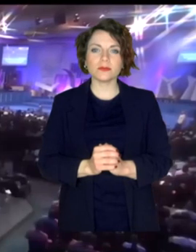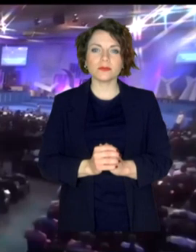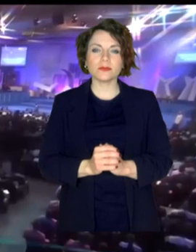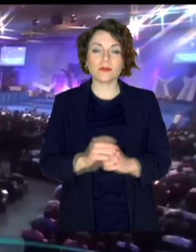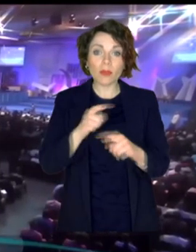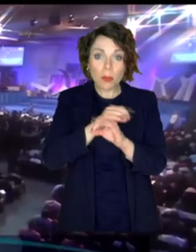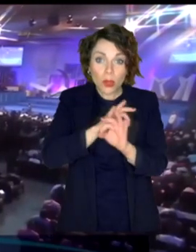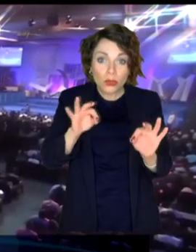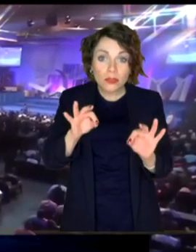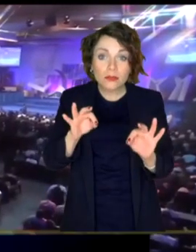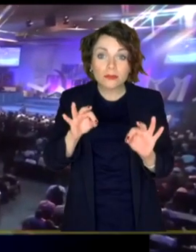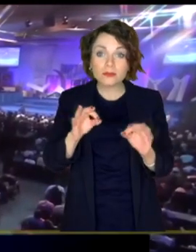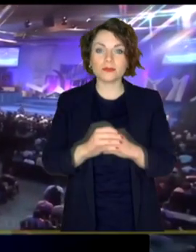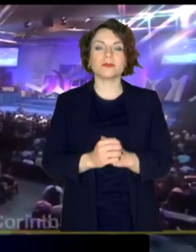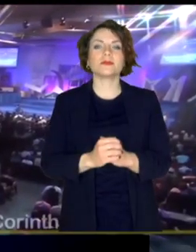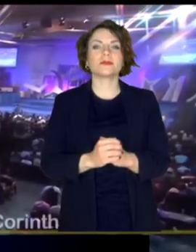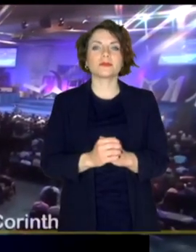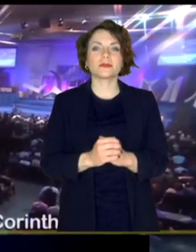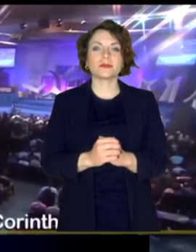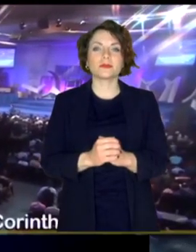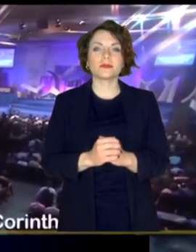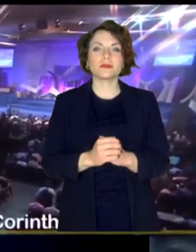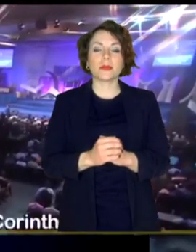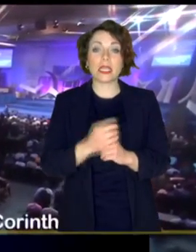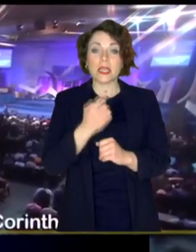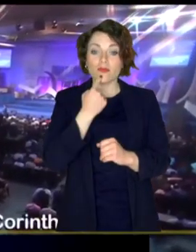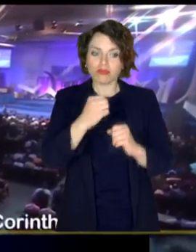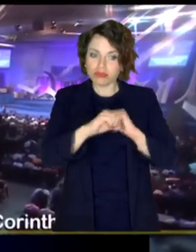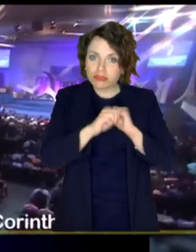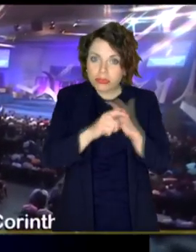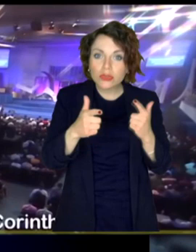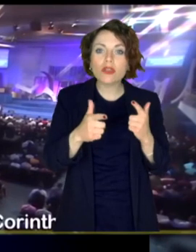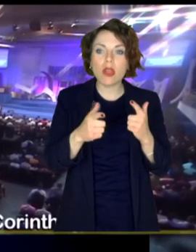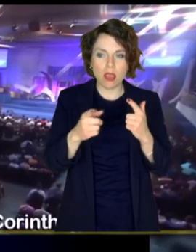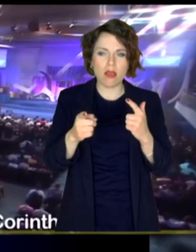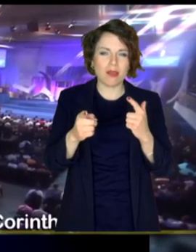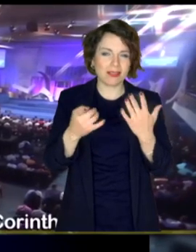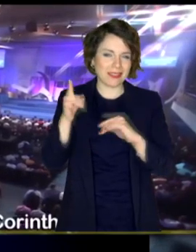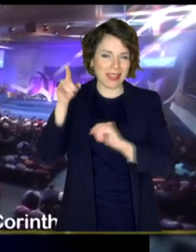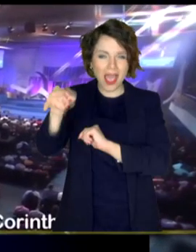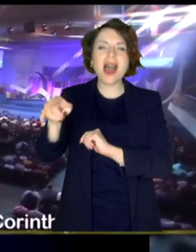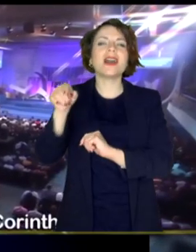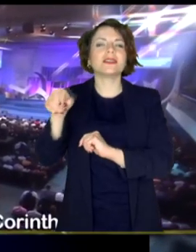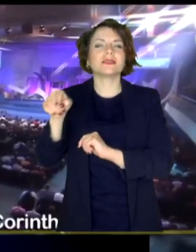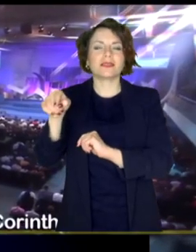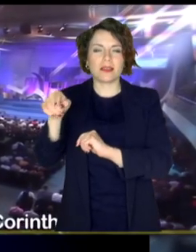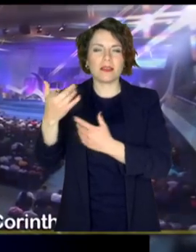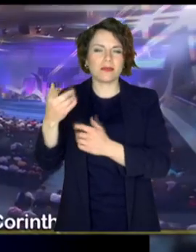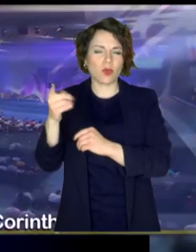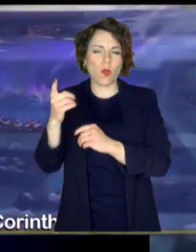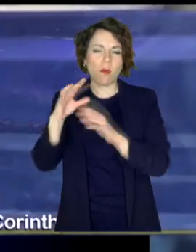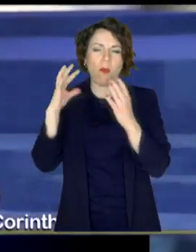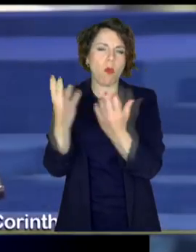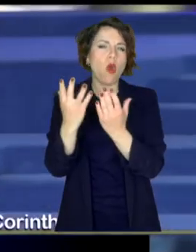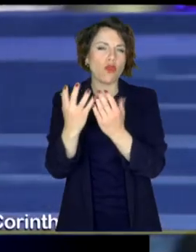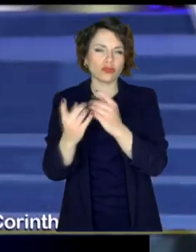Ci siete? Bene. Per gli increduli, ai quali il Dio di questo mondo, questa volta la parola non è cosmos, è